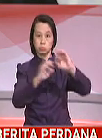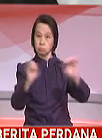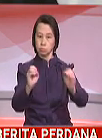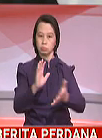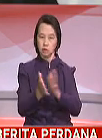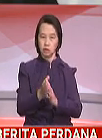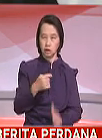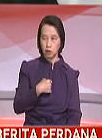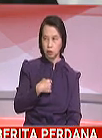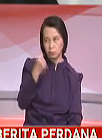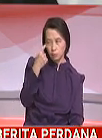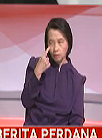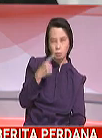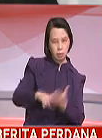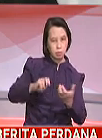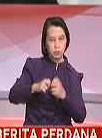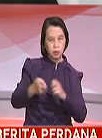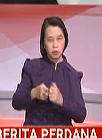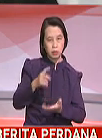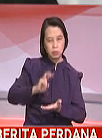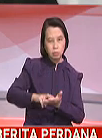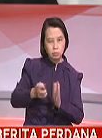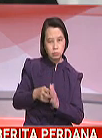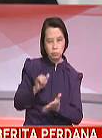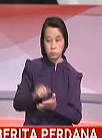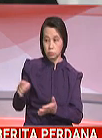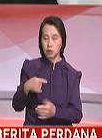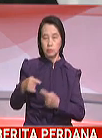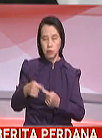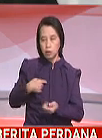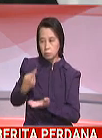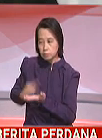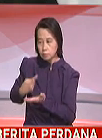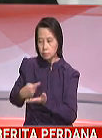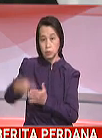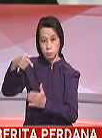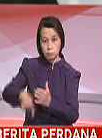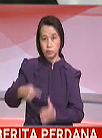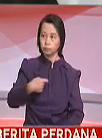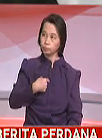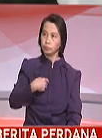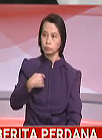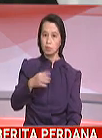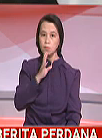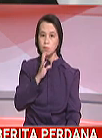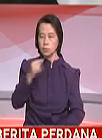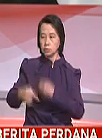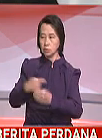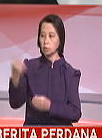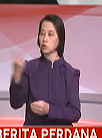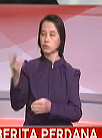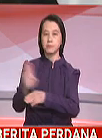saya nak faham apa maksud itu ialah bila saya bincang lanjut dan saya sentuh soal perdagangan dua